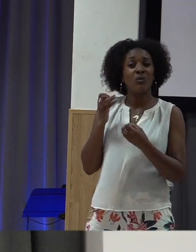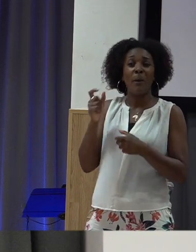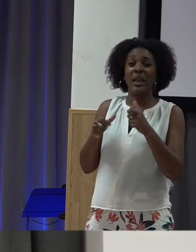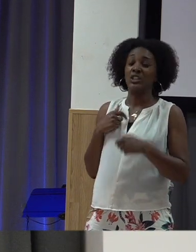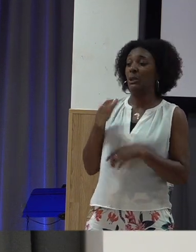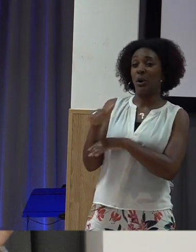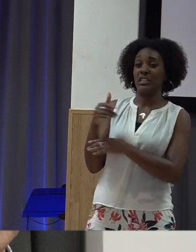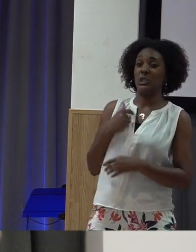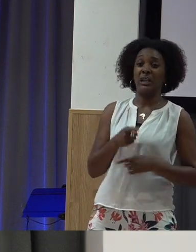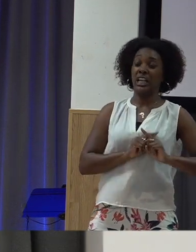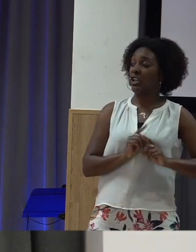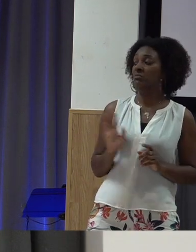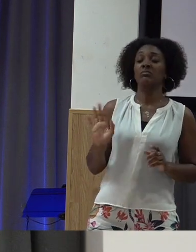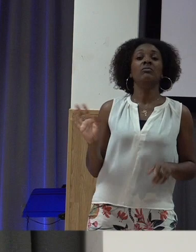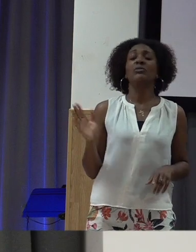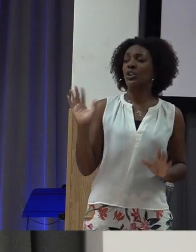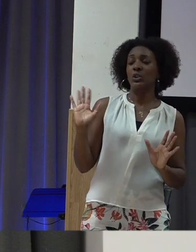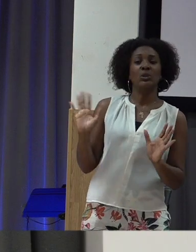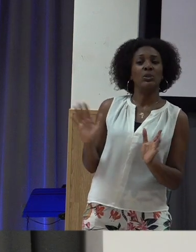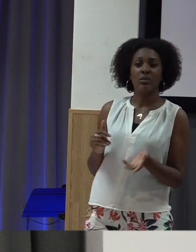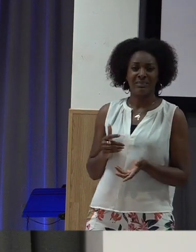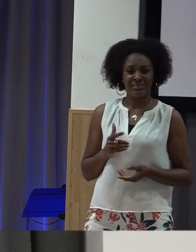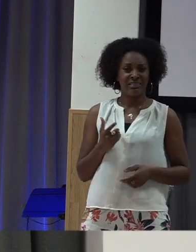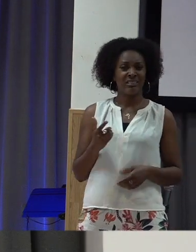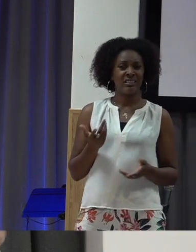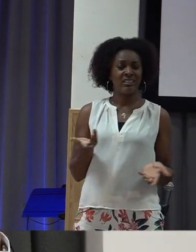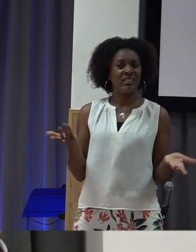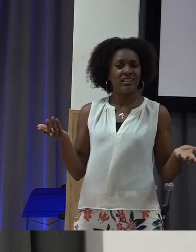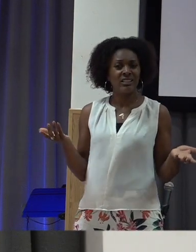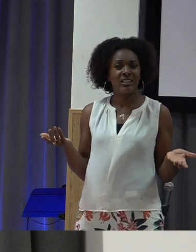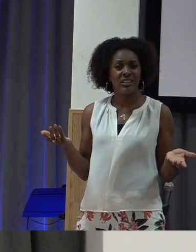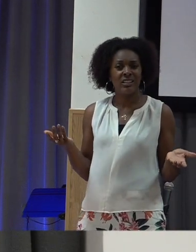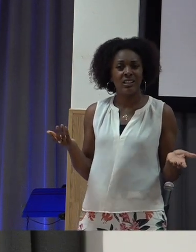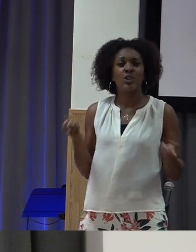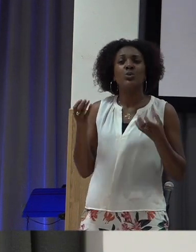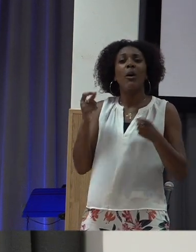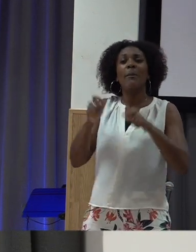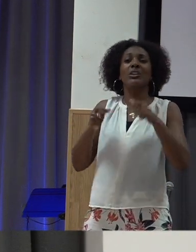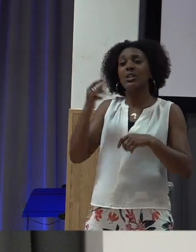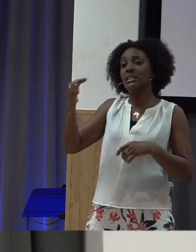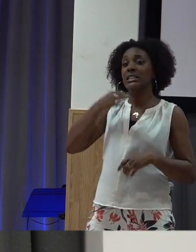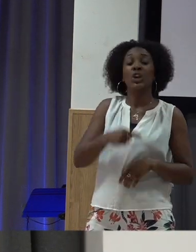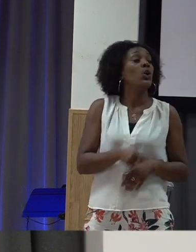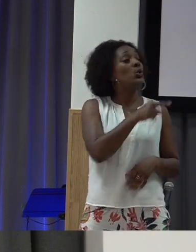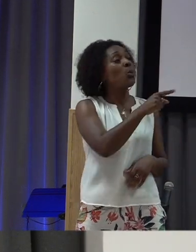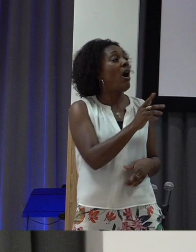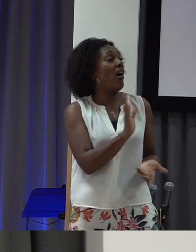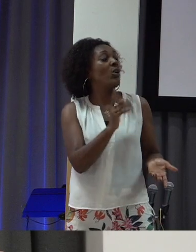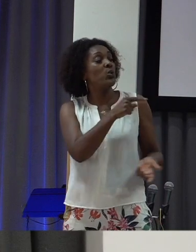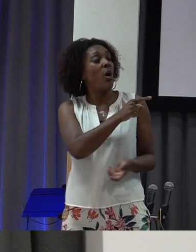l'intolérance. Oui, tu es ceci, tu es cela. J'en avais plein les poches. Tu es. Ah bon, je ne sais même pas ce que j'étais au